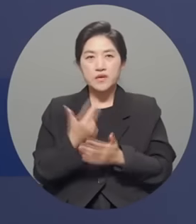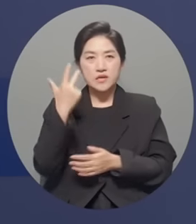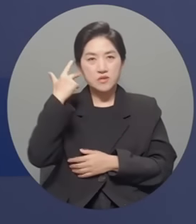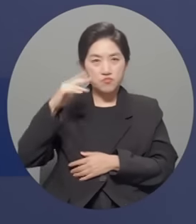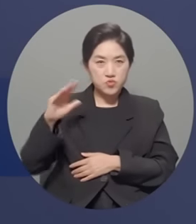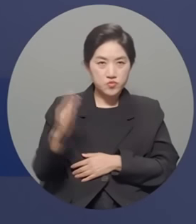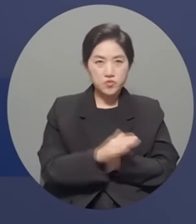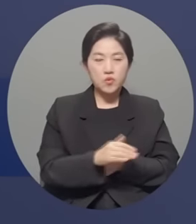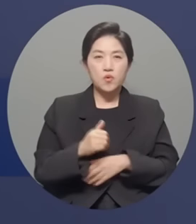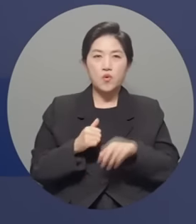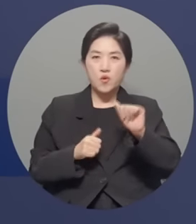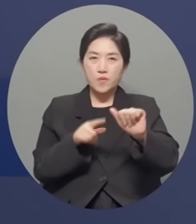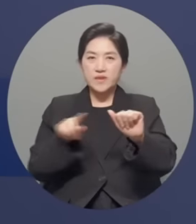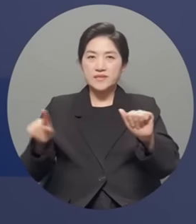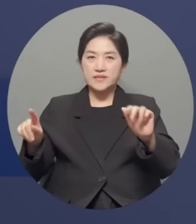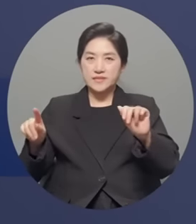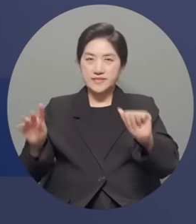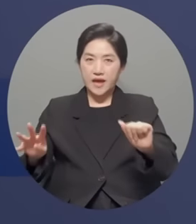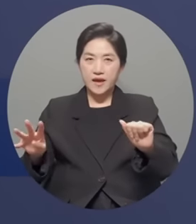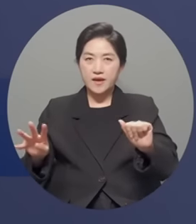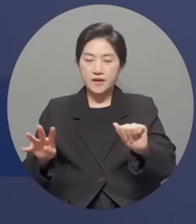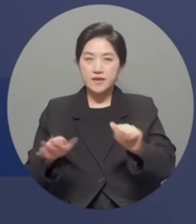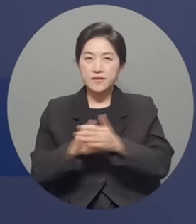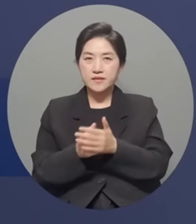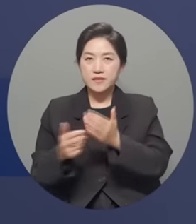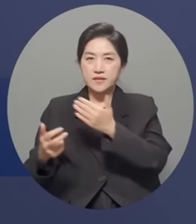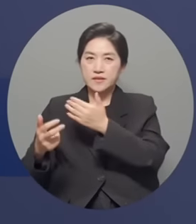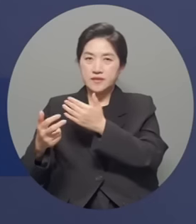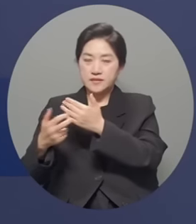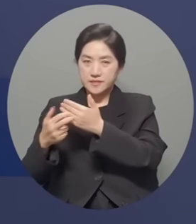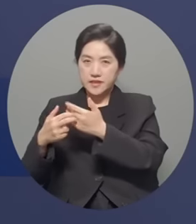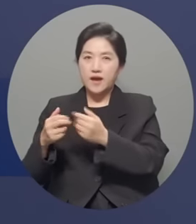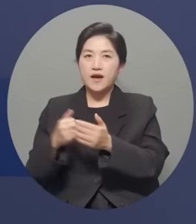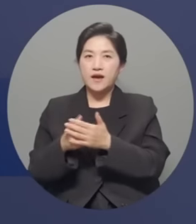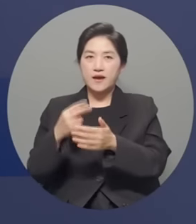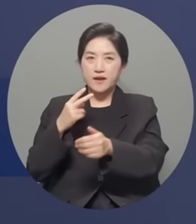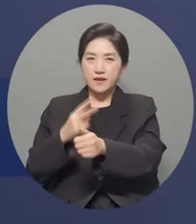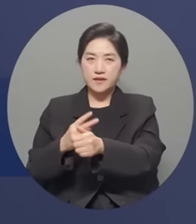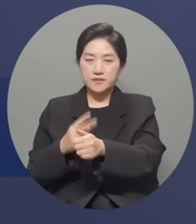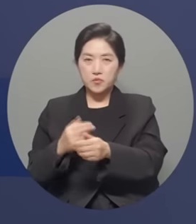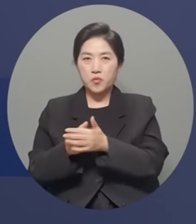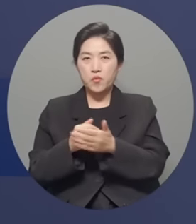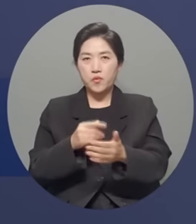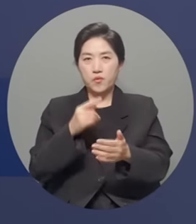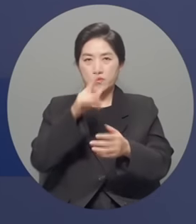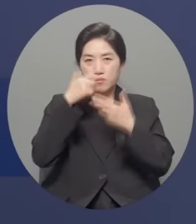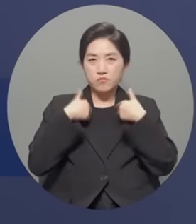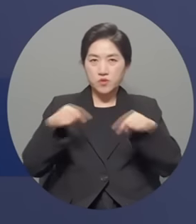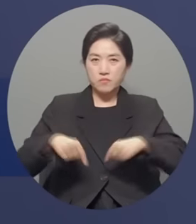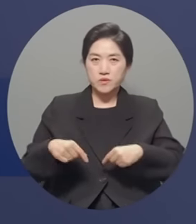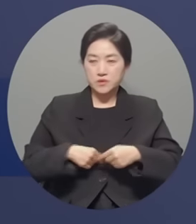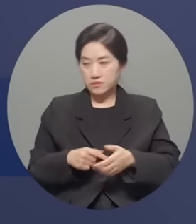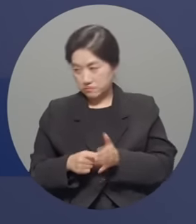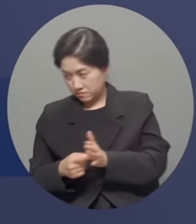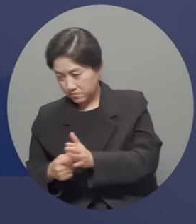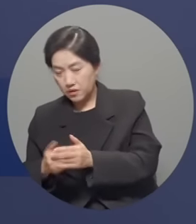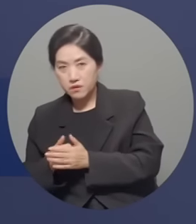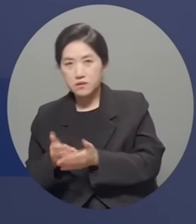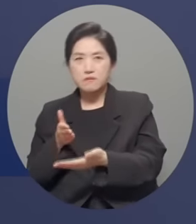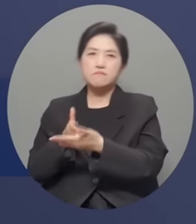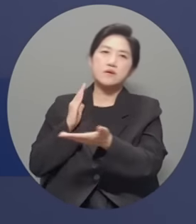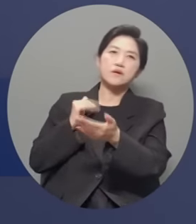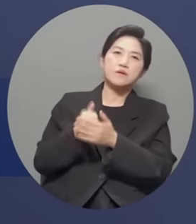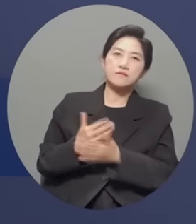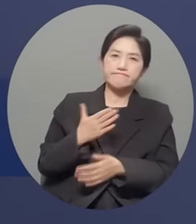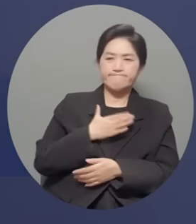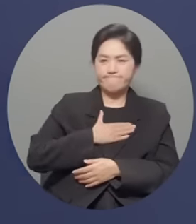전부터 5+4 의정협의체를 비공개로 제안하였지만 이마저도 거부하고 있어 유감을 표하지